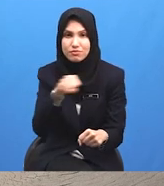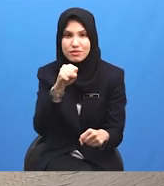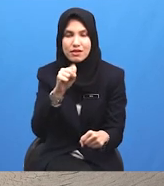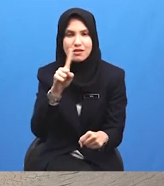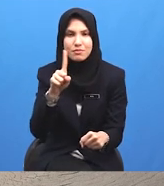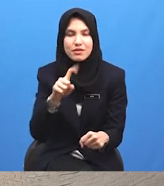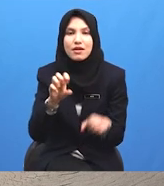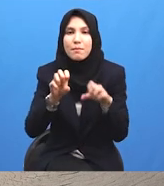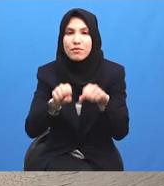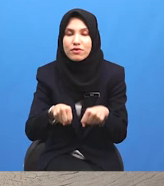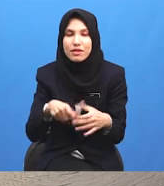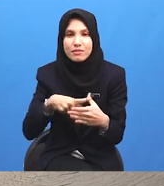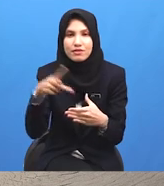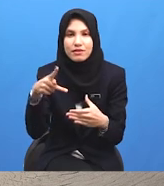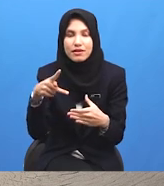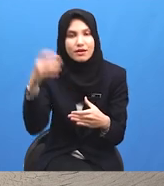cahaya sendiri?